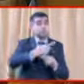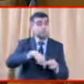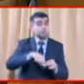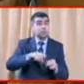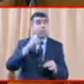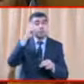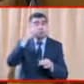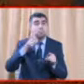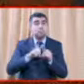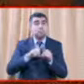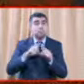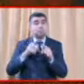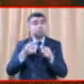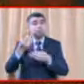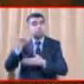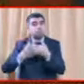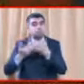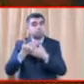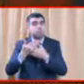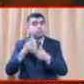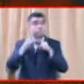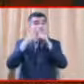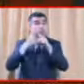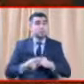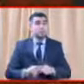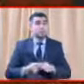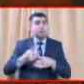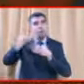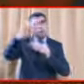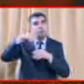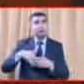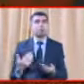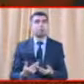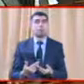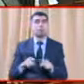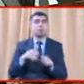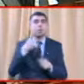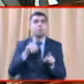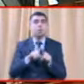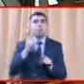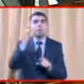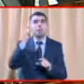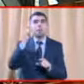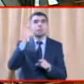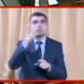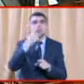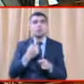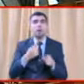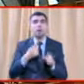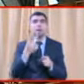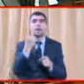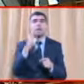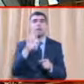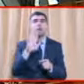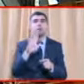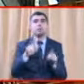الموارد الماليه ديال الدوله. الى خدينا غير على سبيل المثال الجهه ديال طنجة تطوان، وعرفنا بانه كاين 52% من